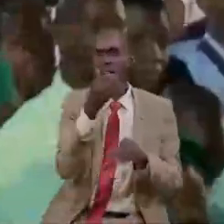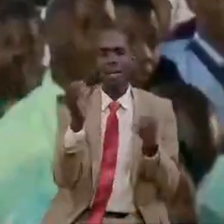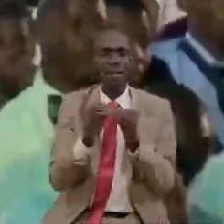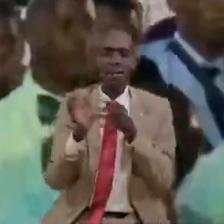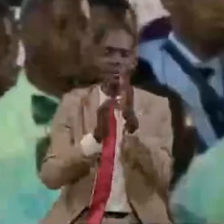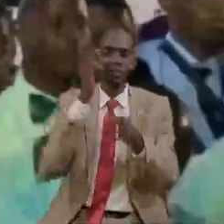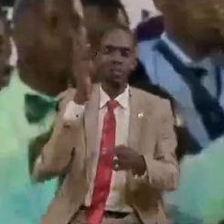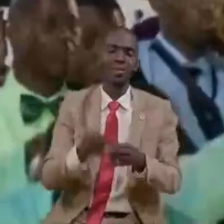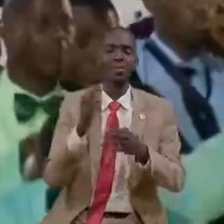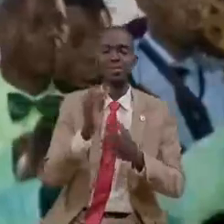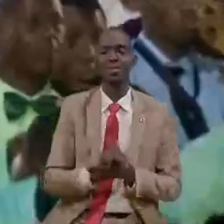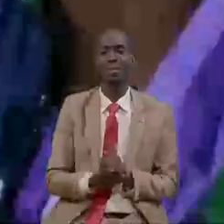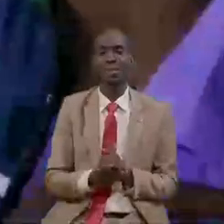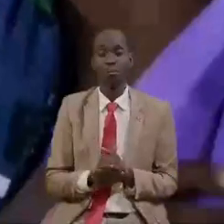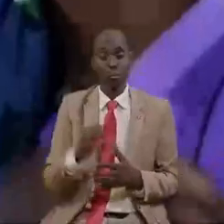Moi,